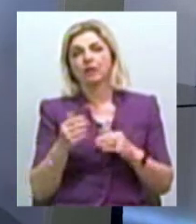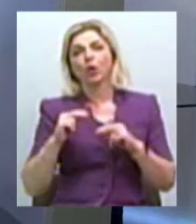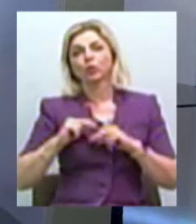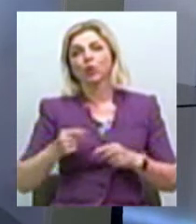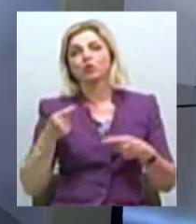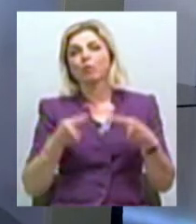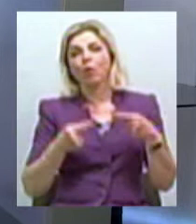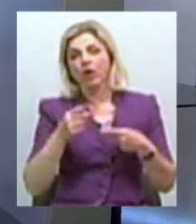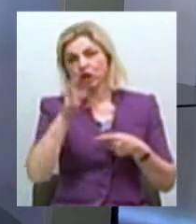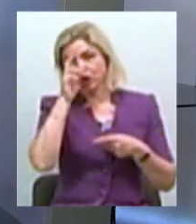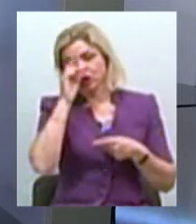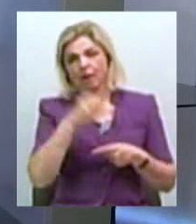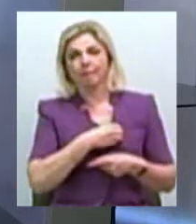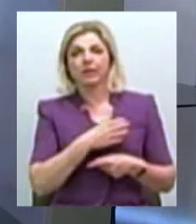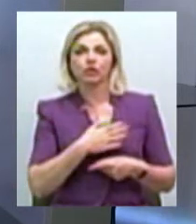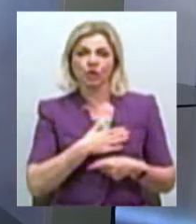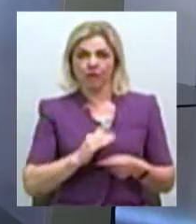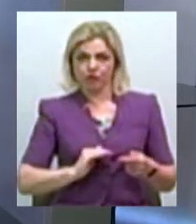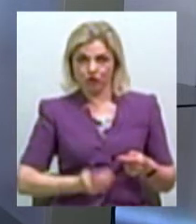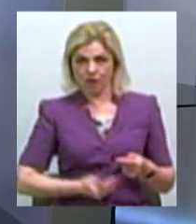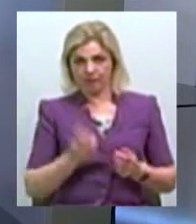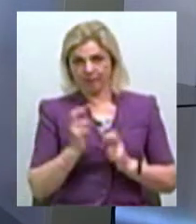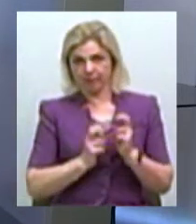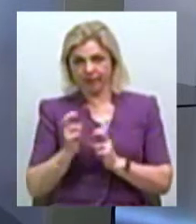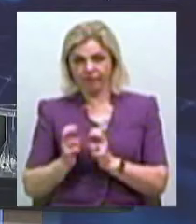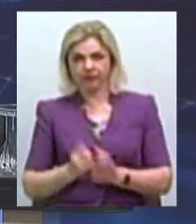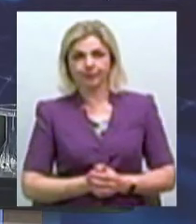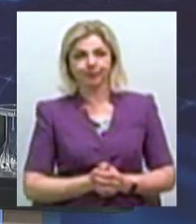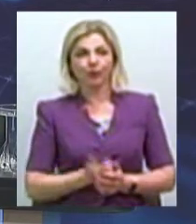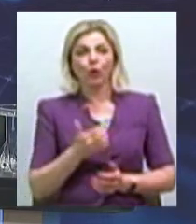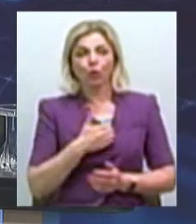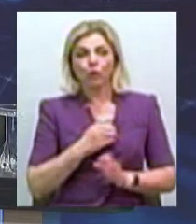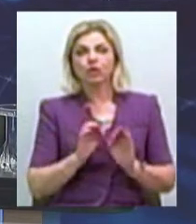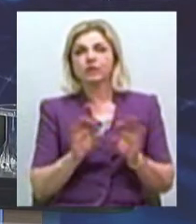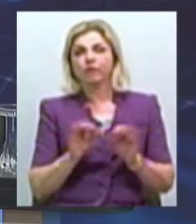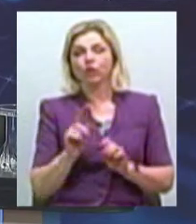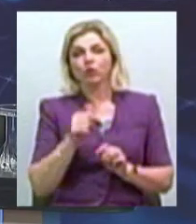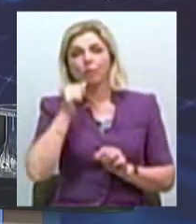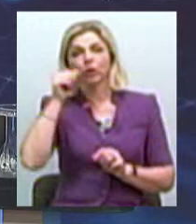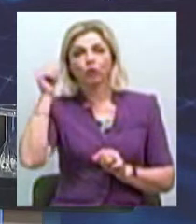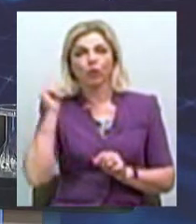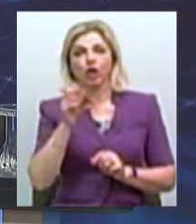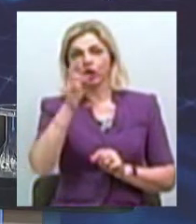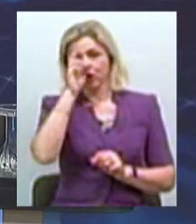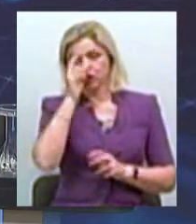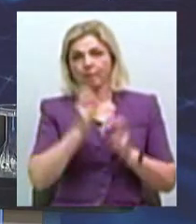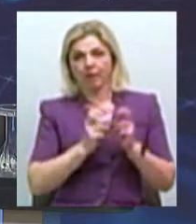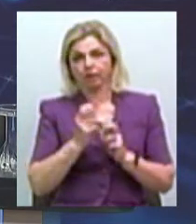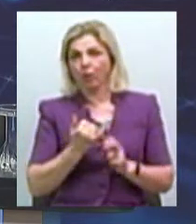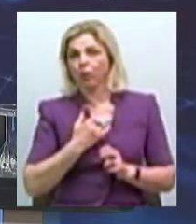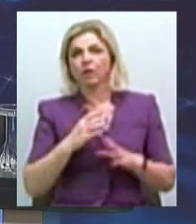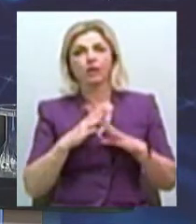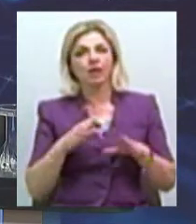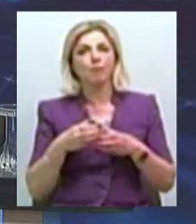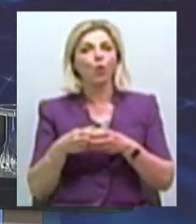на державному та приватних підприємствах. Ну, хочу зазначити, що минулого року на державних підприємствах у нас не було